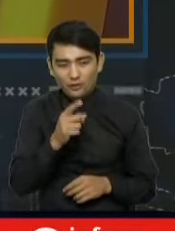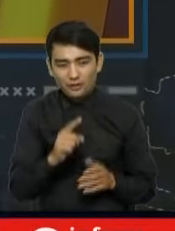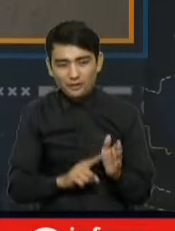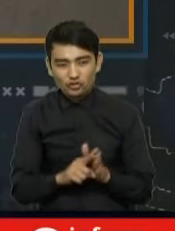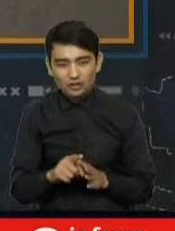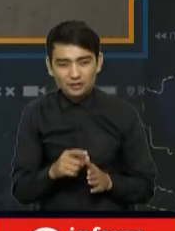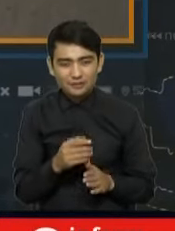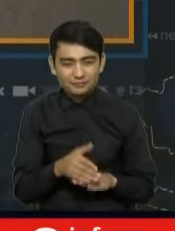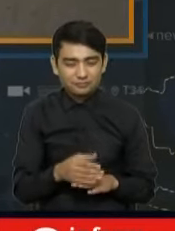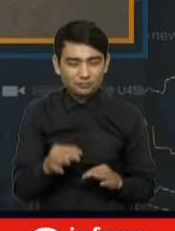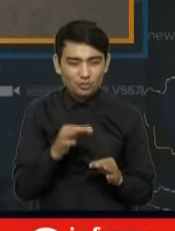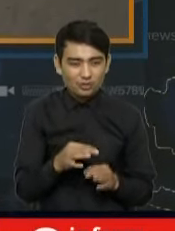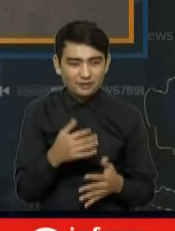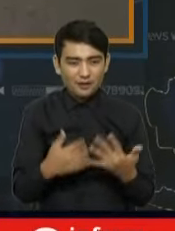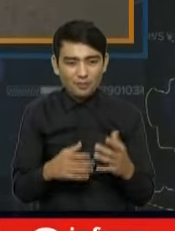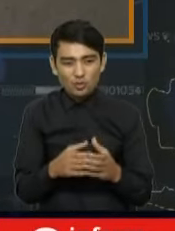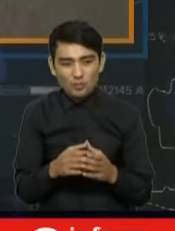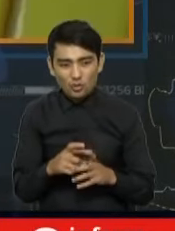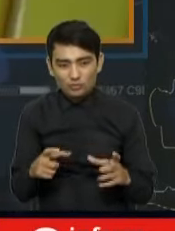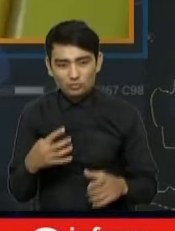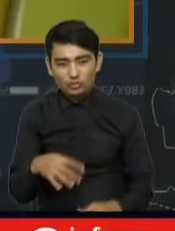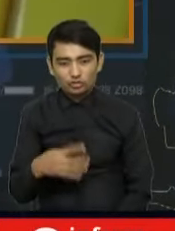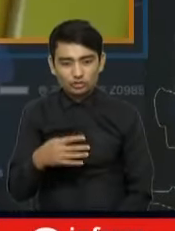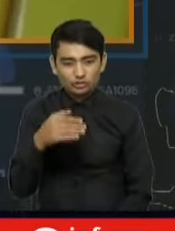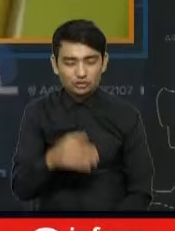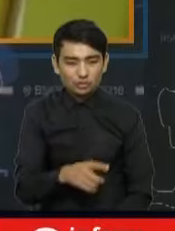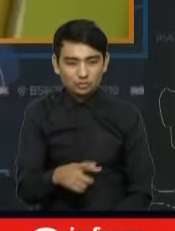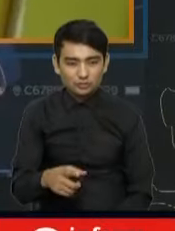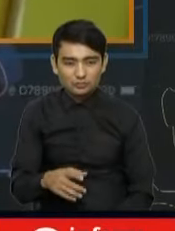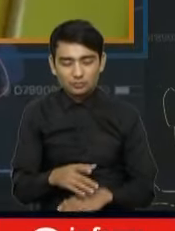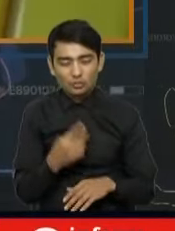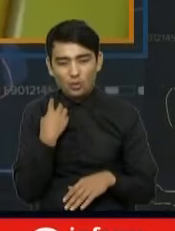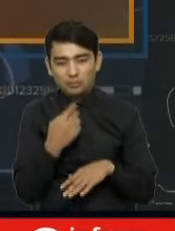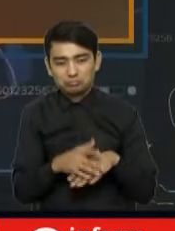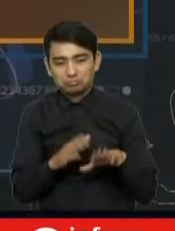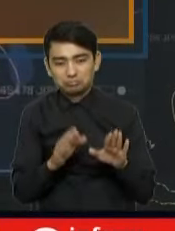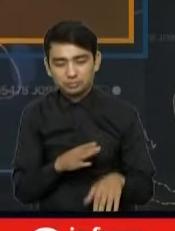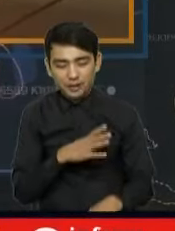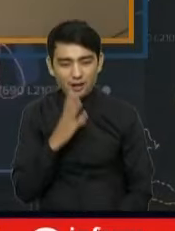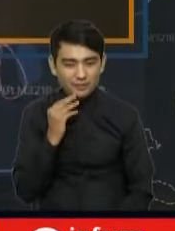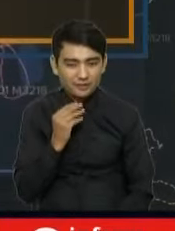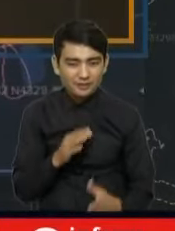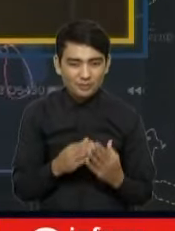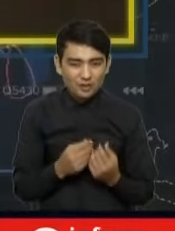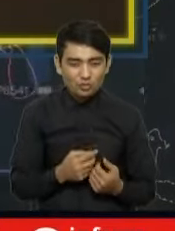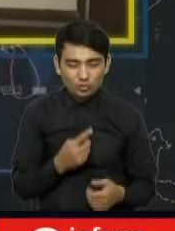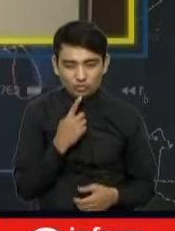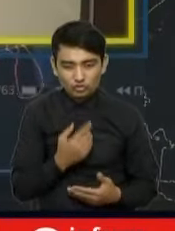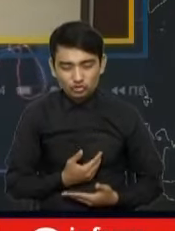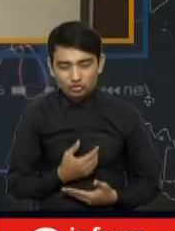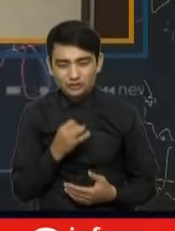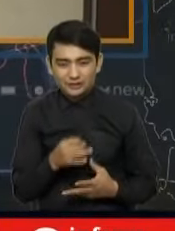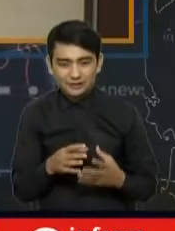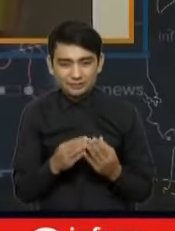ұйымдары әлеуметтік осал топ санатына жататын 44 мың тұрғынның берешегін кешірген. Ал алматылықтар аз қамтылған отбасылардың кредитін